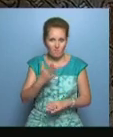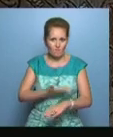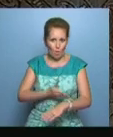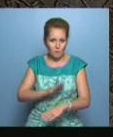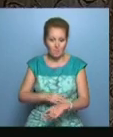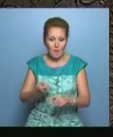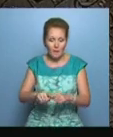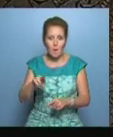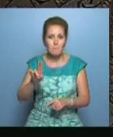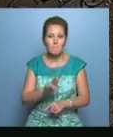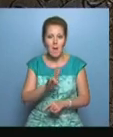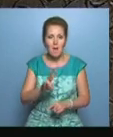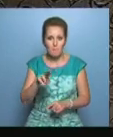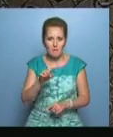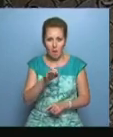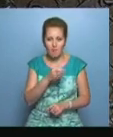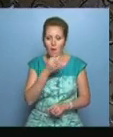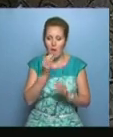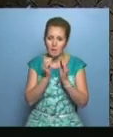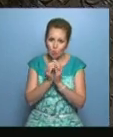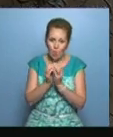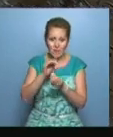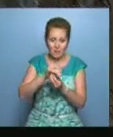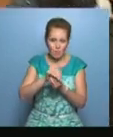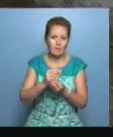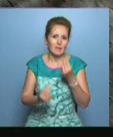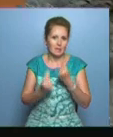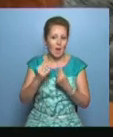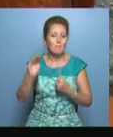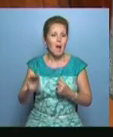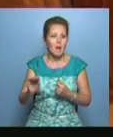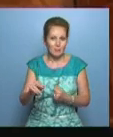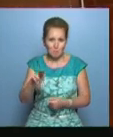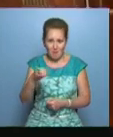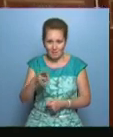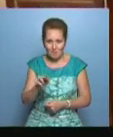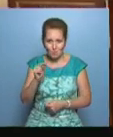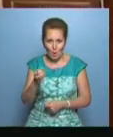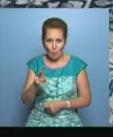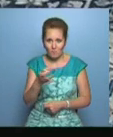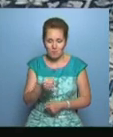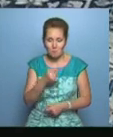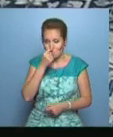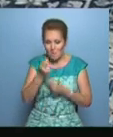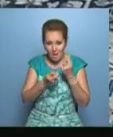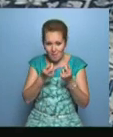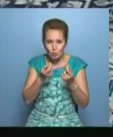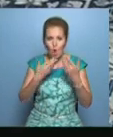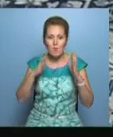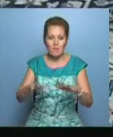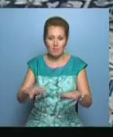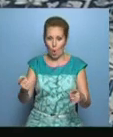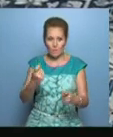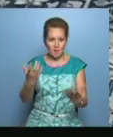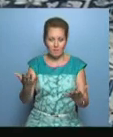что этим пасхальным яичком и грибочком играл когда-то маленький Петя Чайковский. Все эти мелочи, будь то только что оставленные хозяевами,